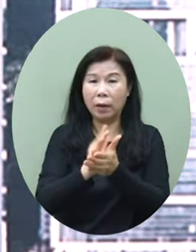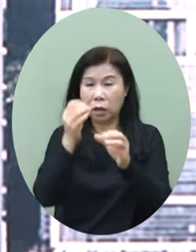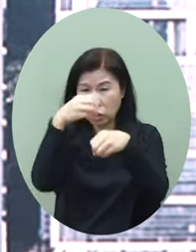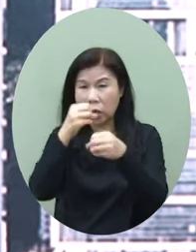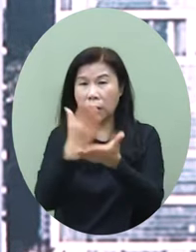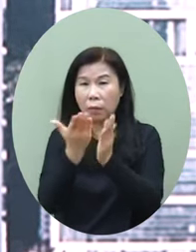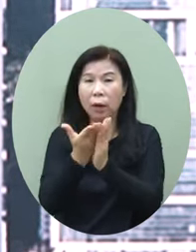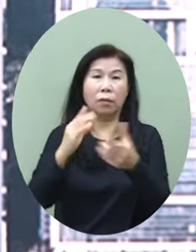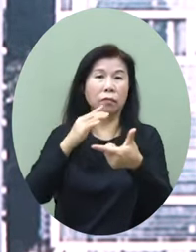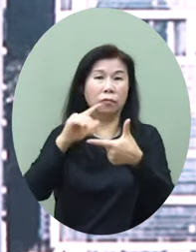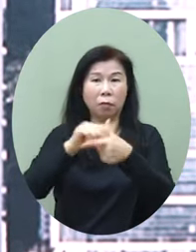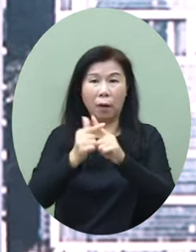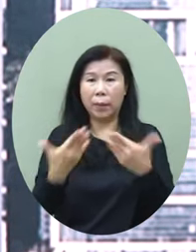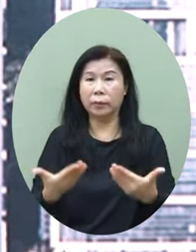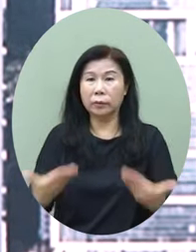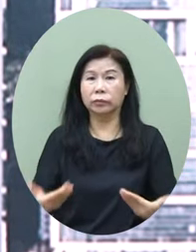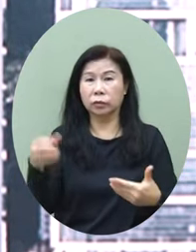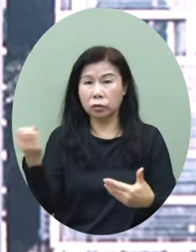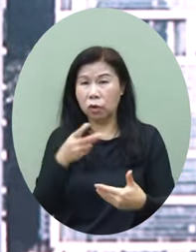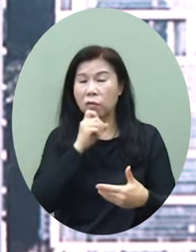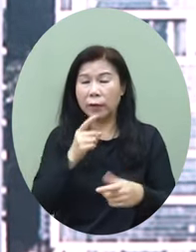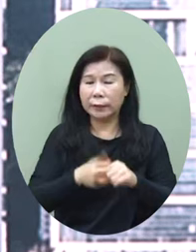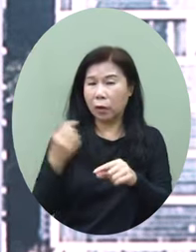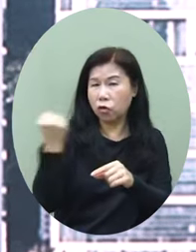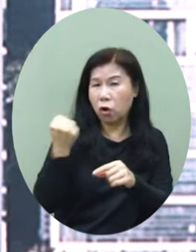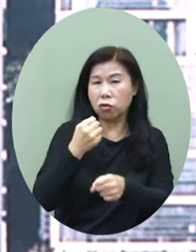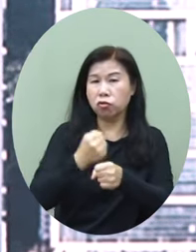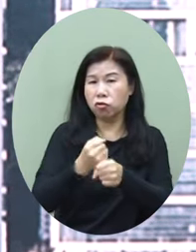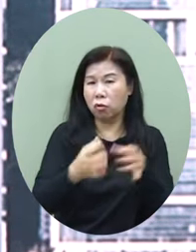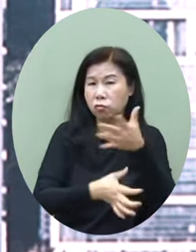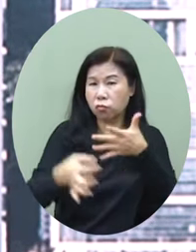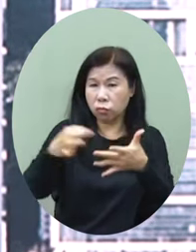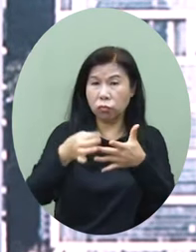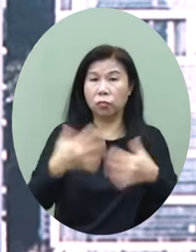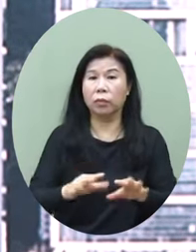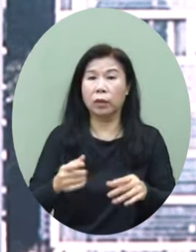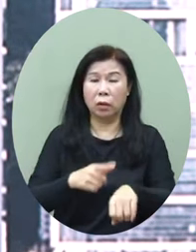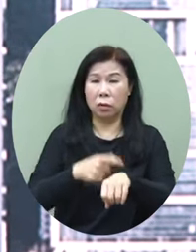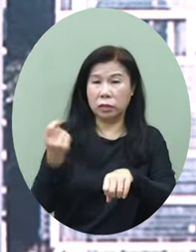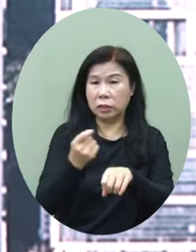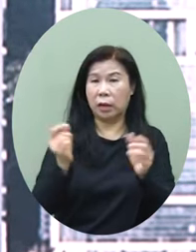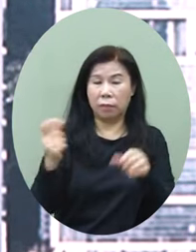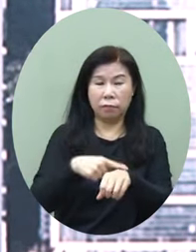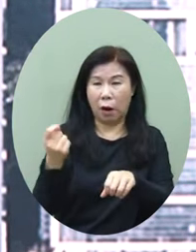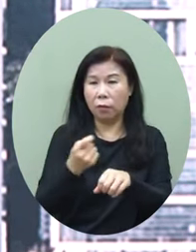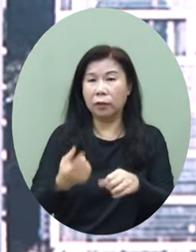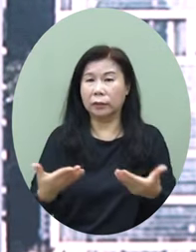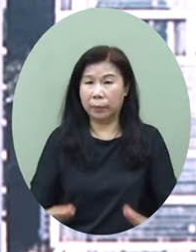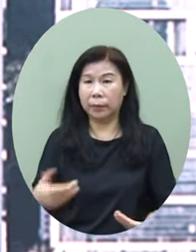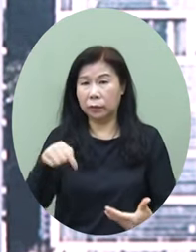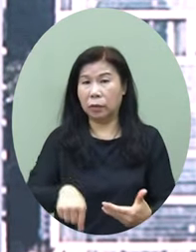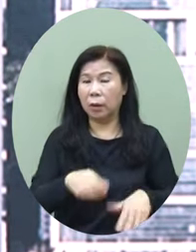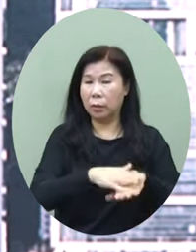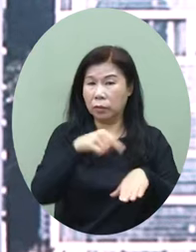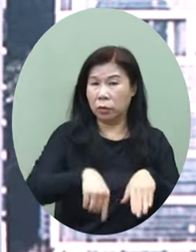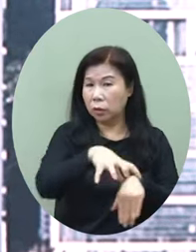方法會在這裏做得更加進取希望在最快的時間將現在仍